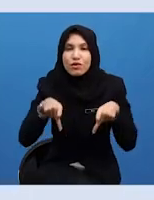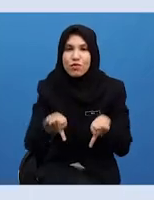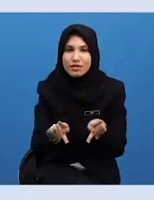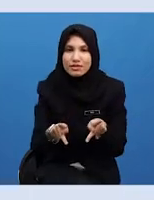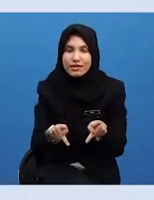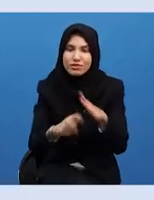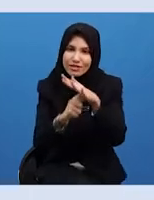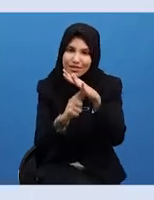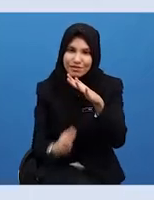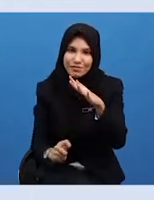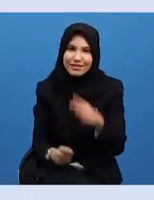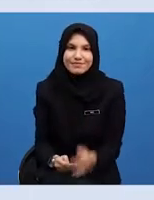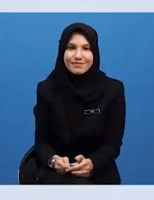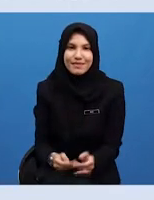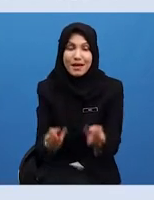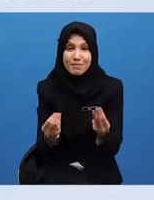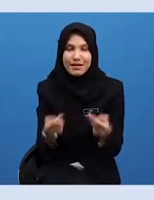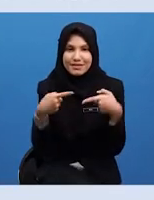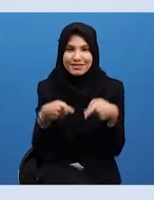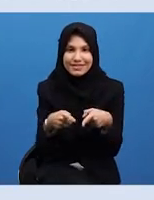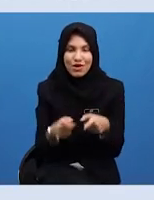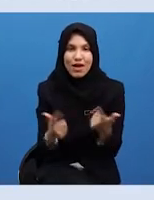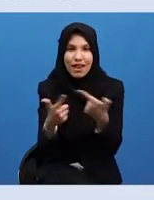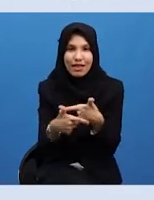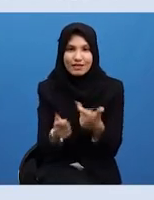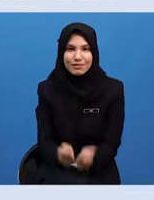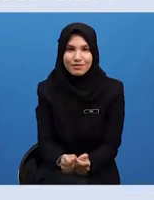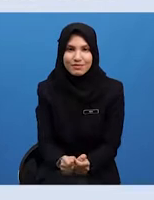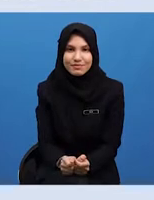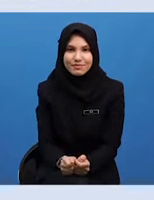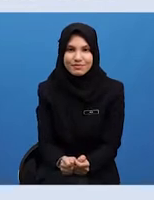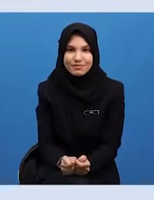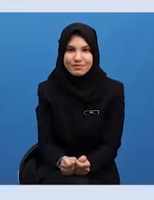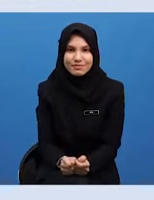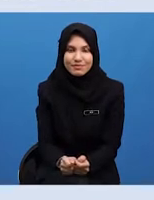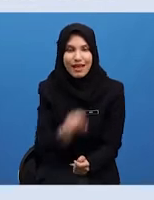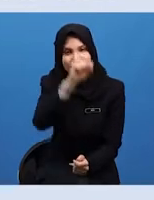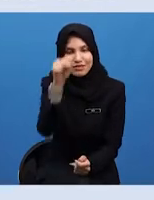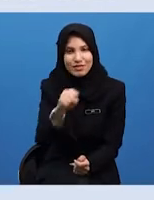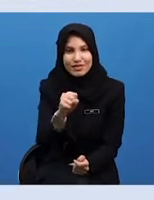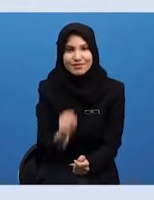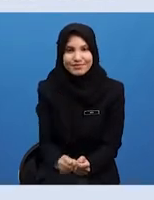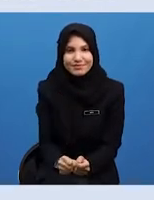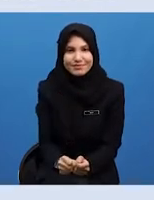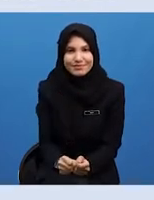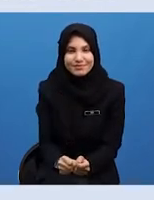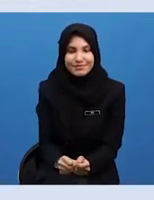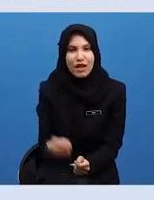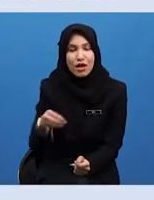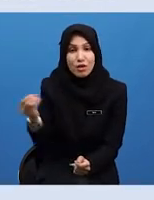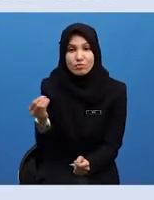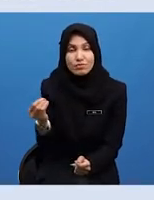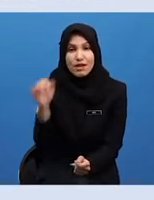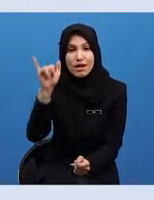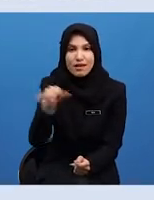konsep ketumpatan. Mari kita buat sedikit latihan pengukuhan di sini. Soalannya ialah,